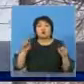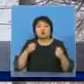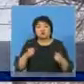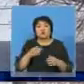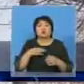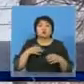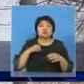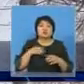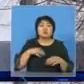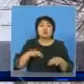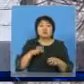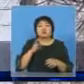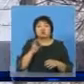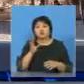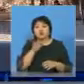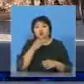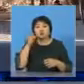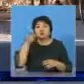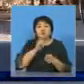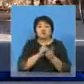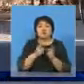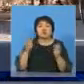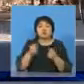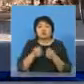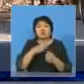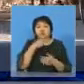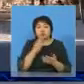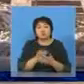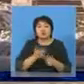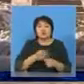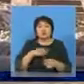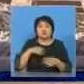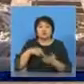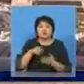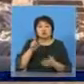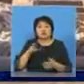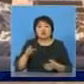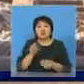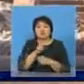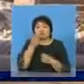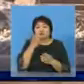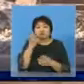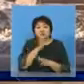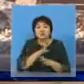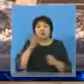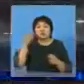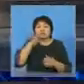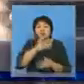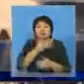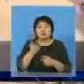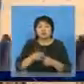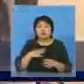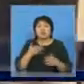скорость. Все бы хорошо, однако отсутствие освещения порой приводит к дорожно-транспортным происшествиям. Пешеходные переходы водители попросту не замечают из-за отсутствия